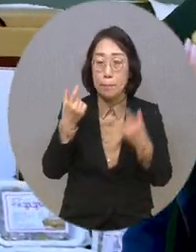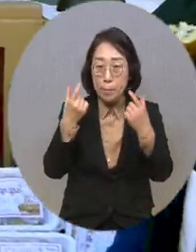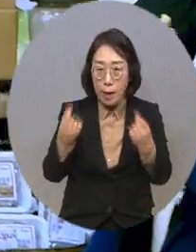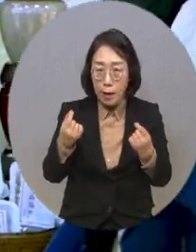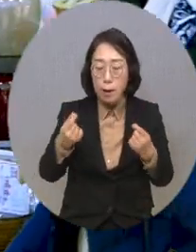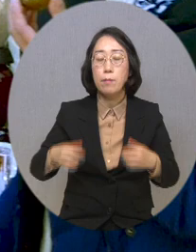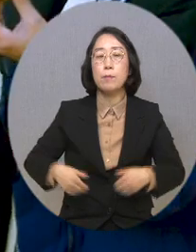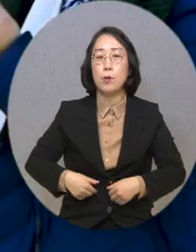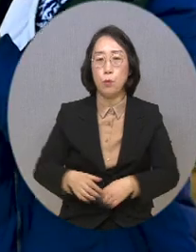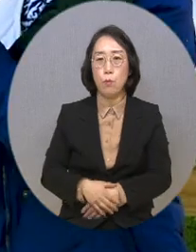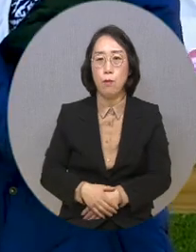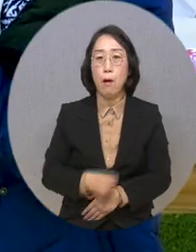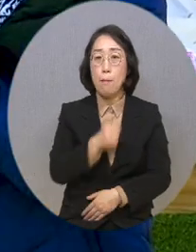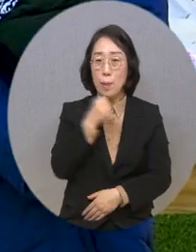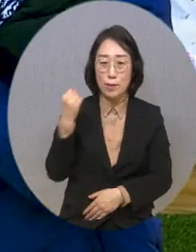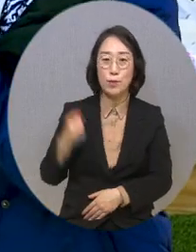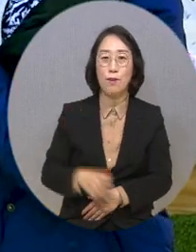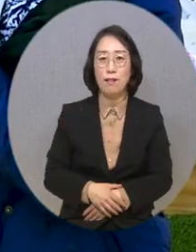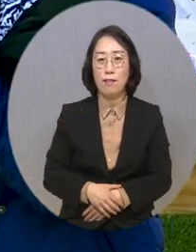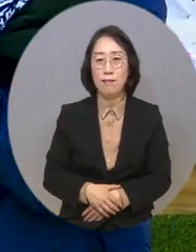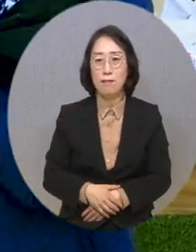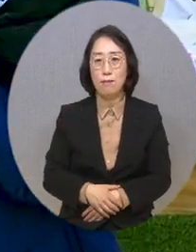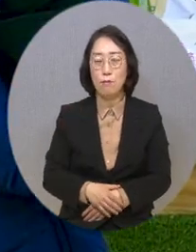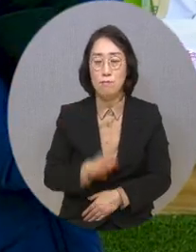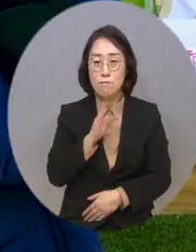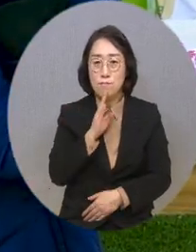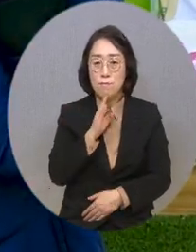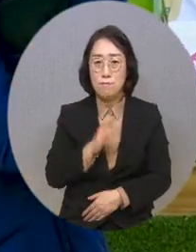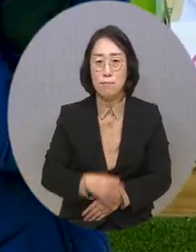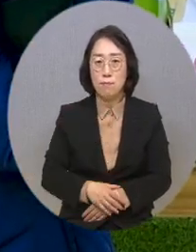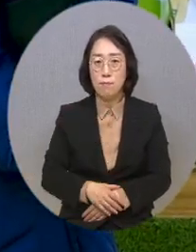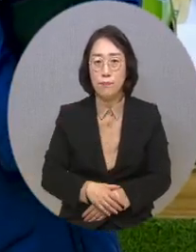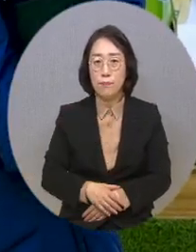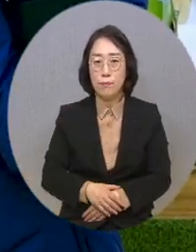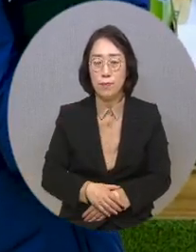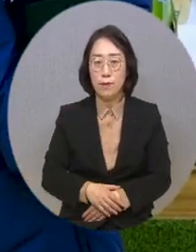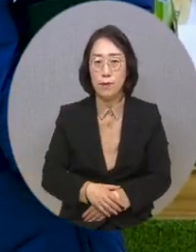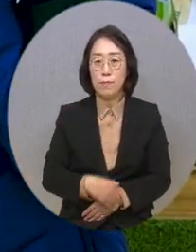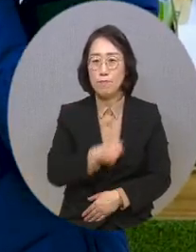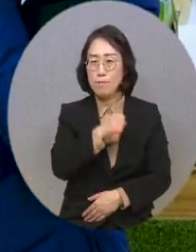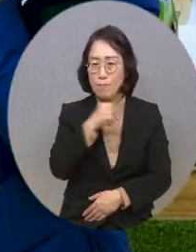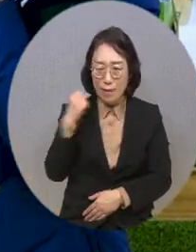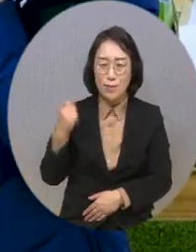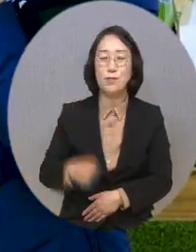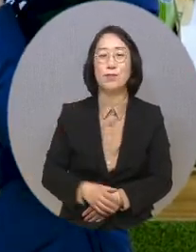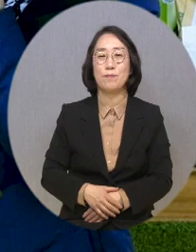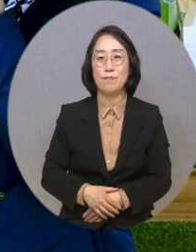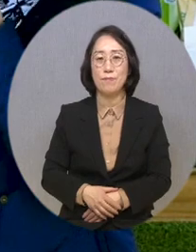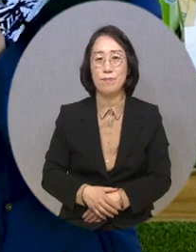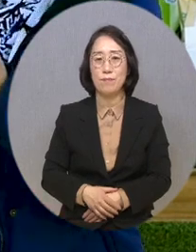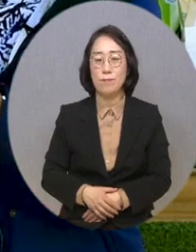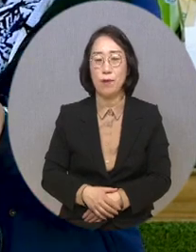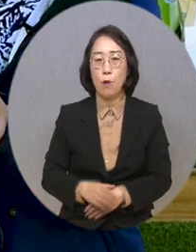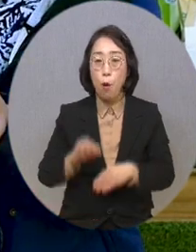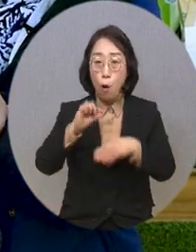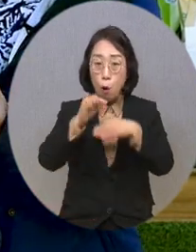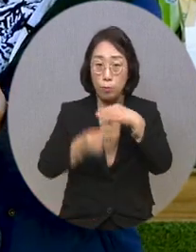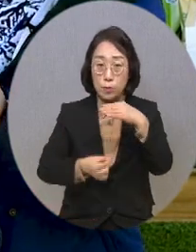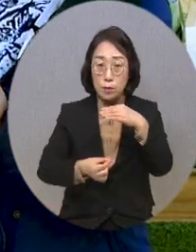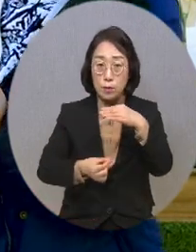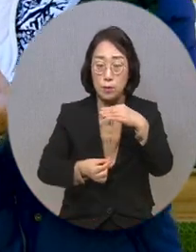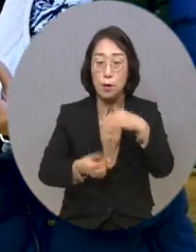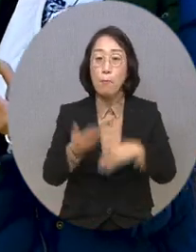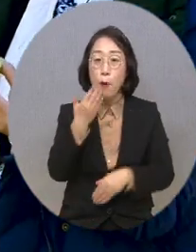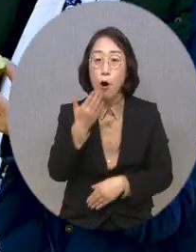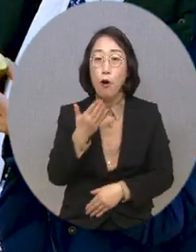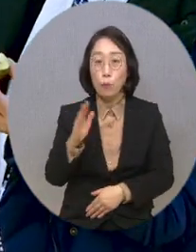아, 그래서 아우, 맛있구나. 맛있다. 그쵸. 꽉 찼네, 형님. 이거 쫙 짜면 올라옵니다. 어떻게 껍질을 안 먹어야죠? 먹어도